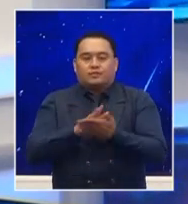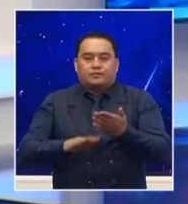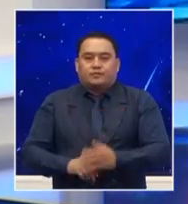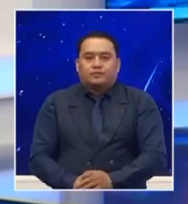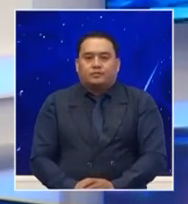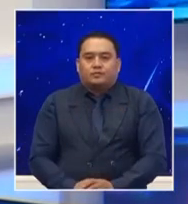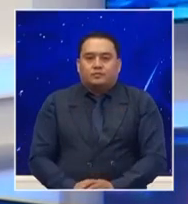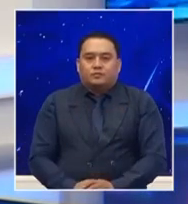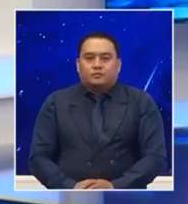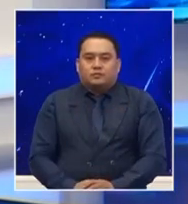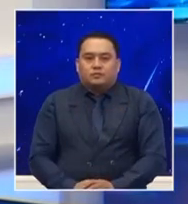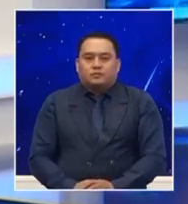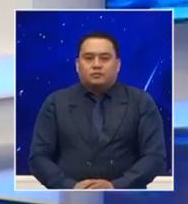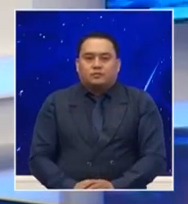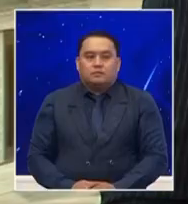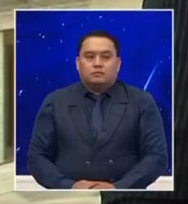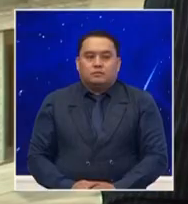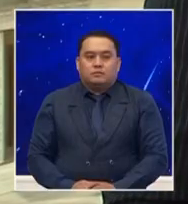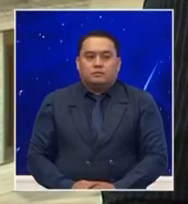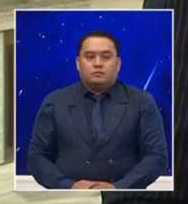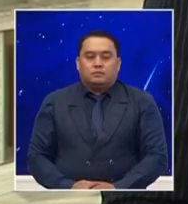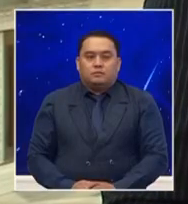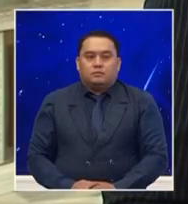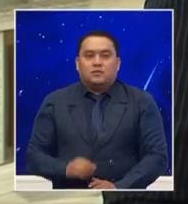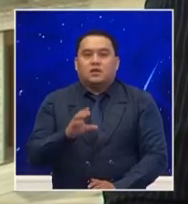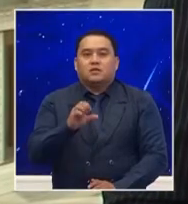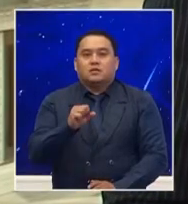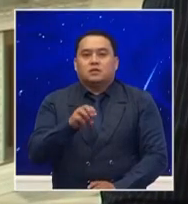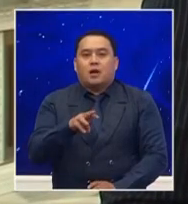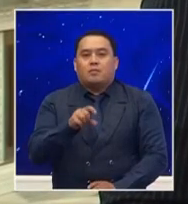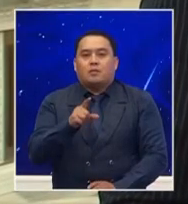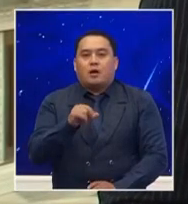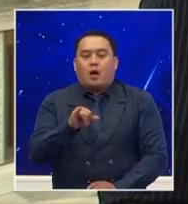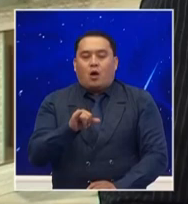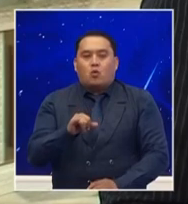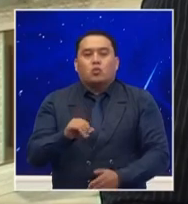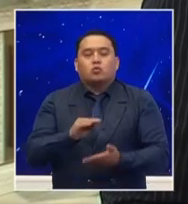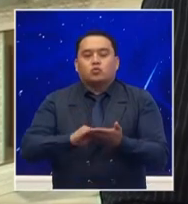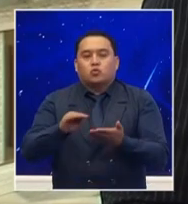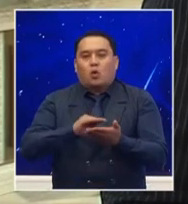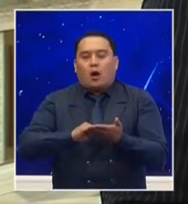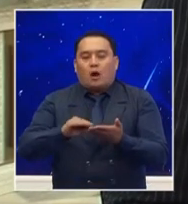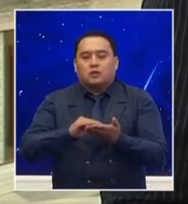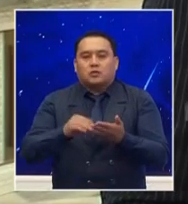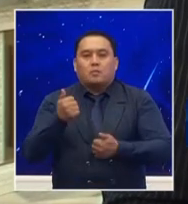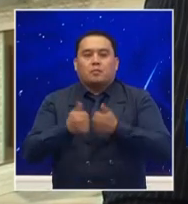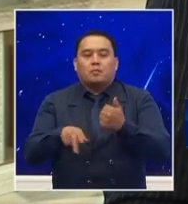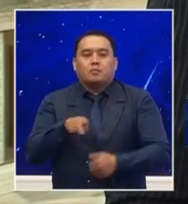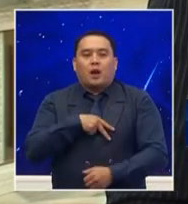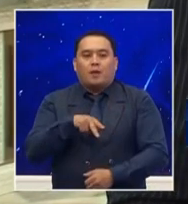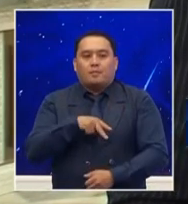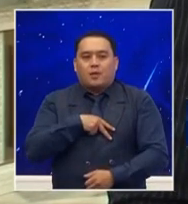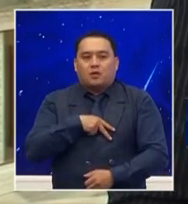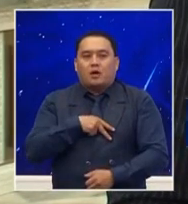моего коллеги Дамира Анитова. «Самгау». Пожалуй, главное событие для журналистского сообщества ЖТСУ. Мастера пера